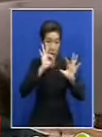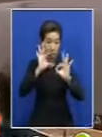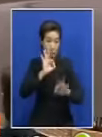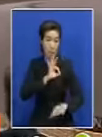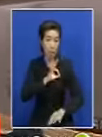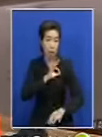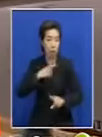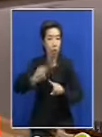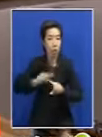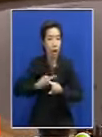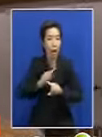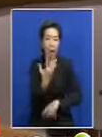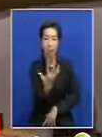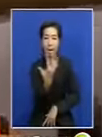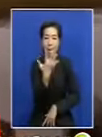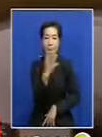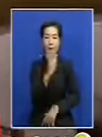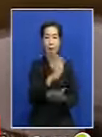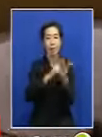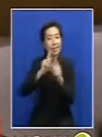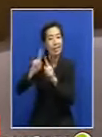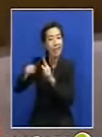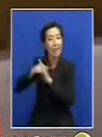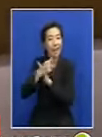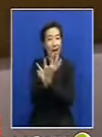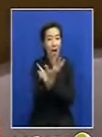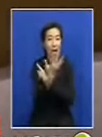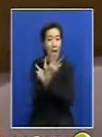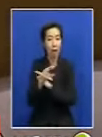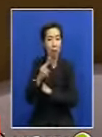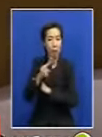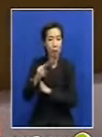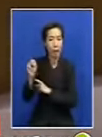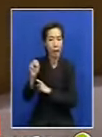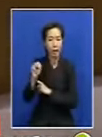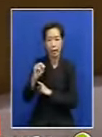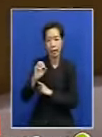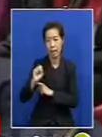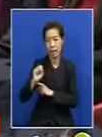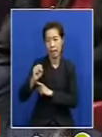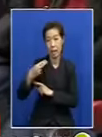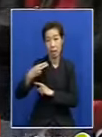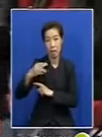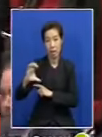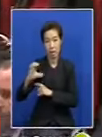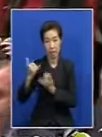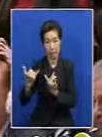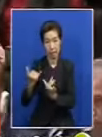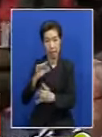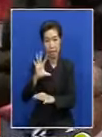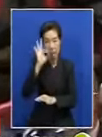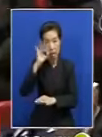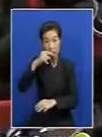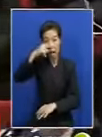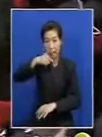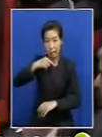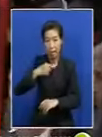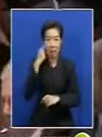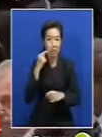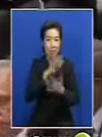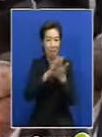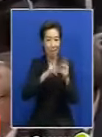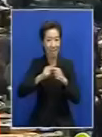5ชาติของคณะมนตรีความมั่นคงแห่งสหประชาชาติหรือ UNSC ในวันนี้ตามเวลาท้องถิ่นโดยมีไทยเป็น1ใน7